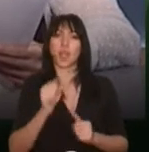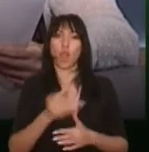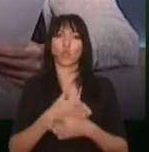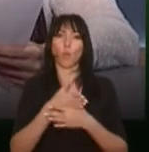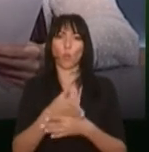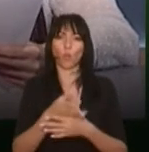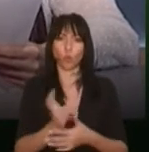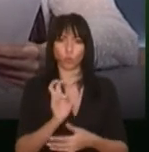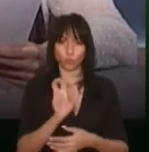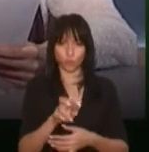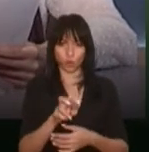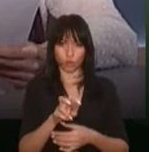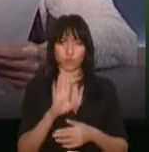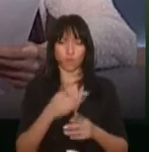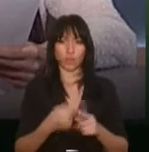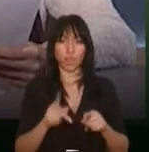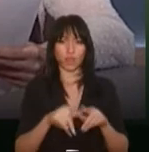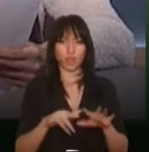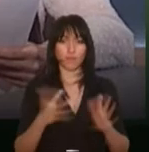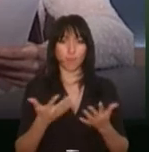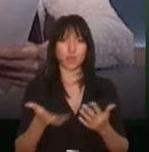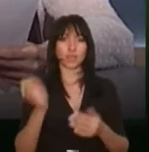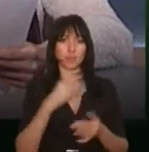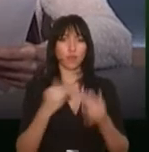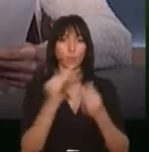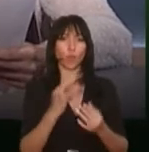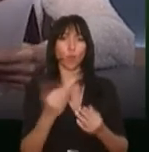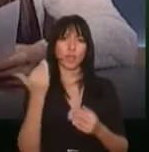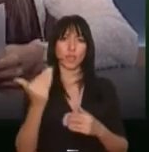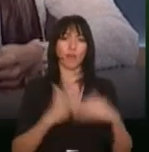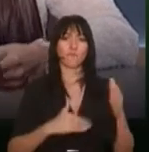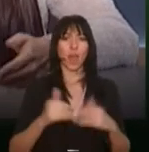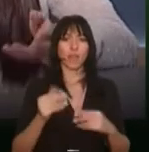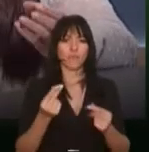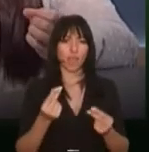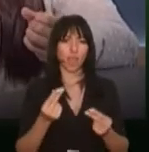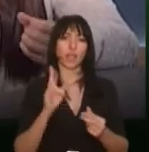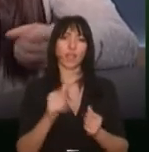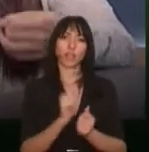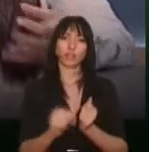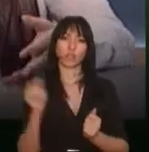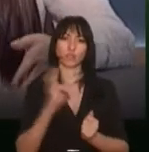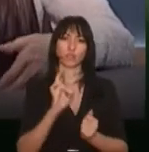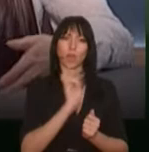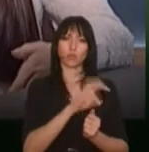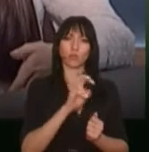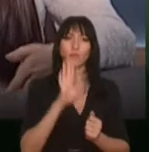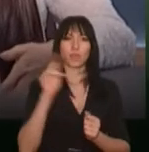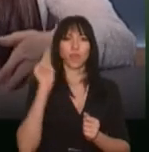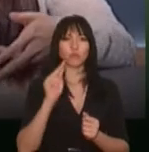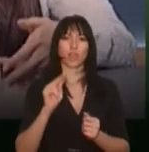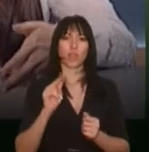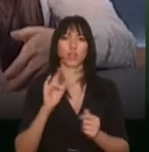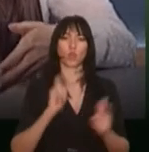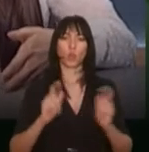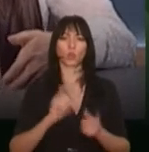приходить в таких випадках. Давайте поговоримо про їхню кваліфікацію, як часто мають проходити вони навчальні курси, перепідготовка,